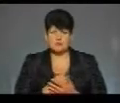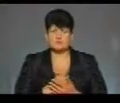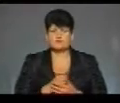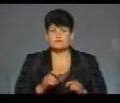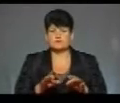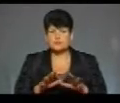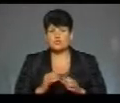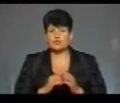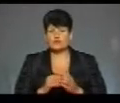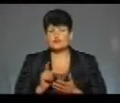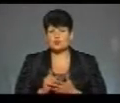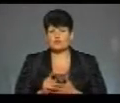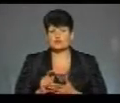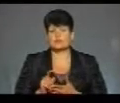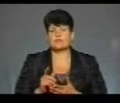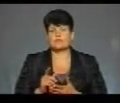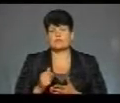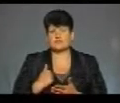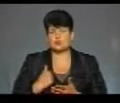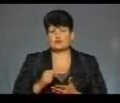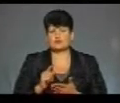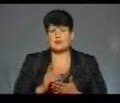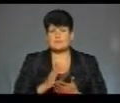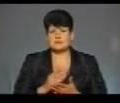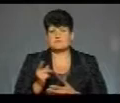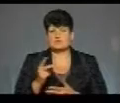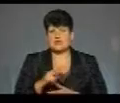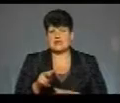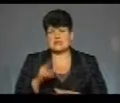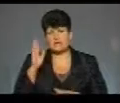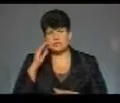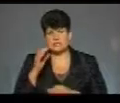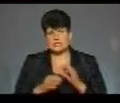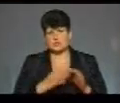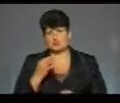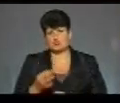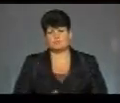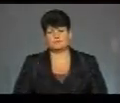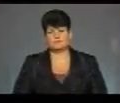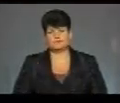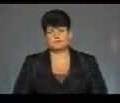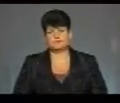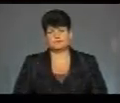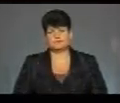кожен військовозобов'язаний матиме 1,5 літра води на добу.